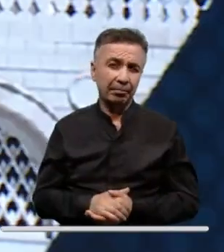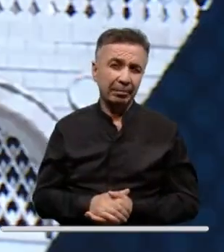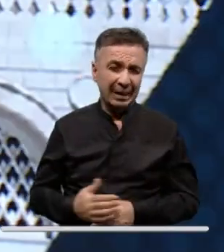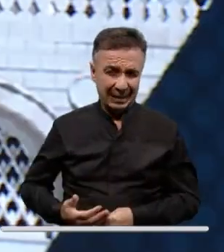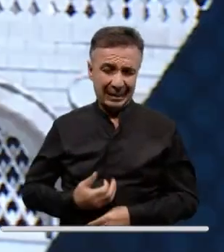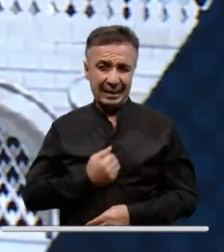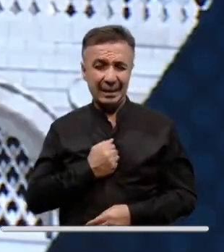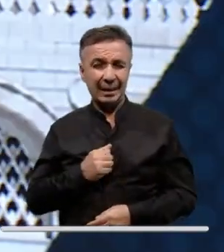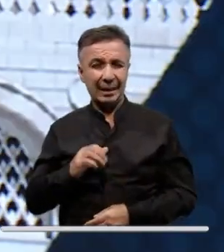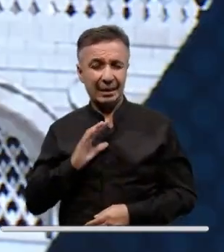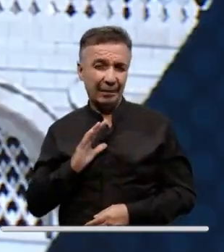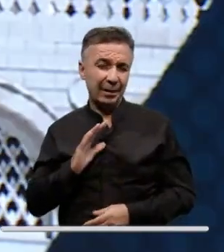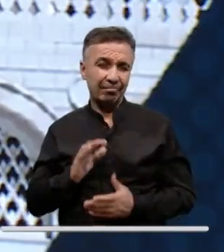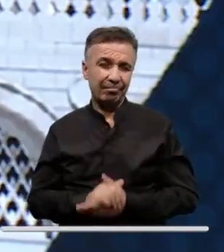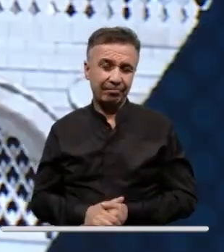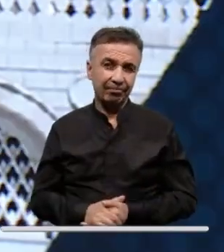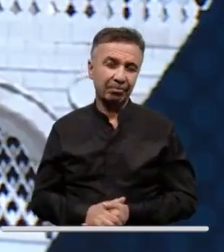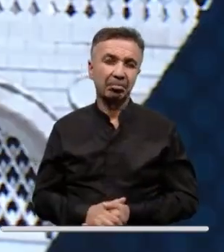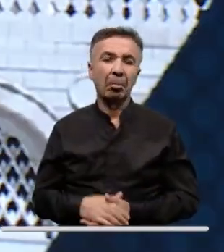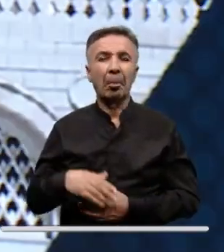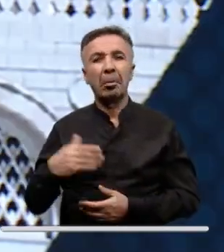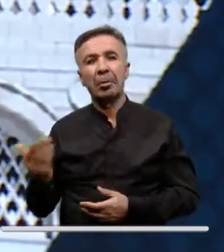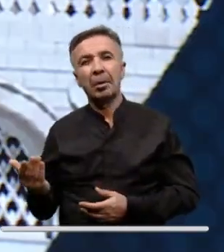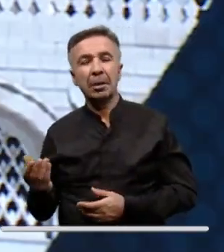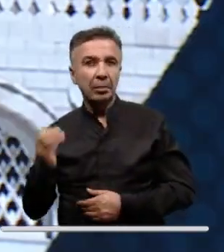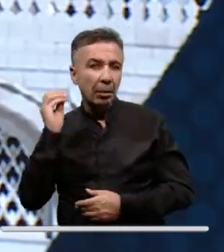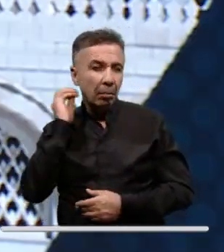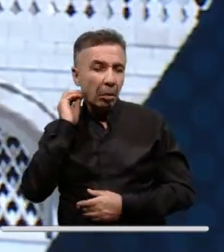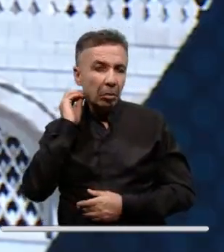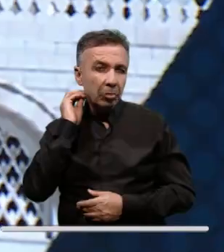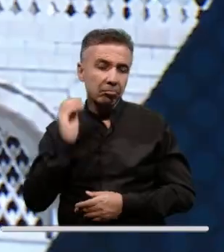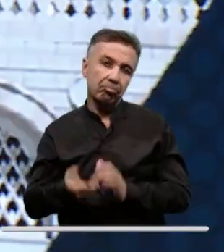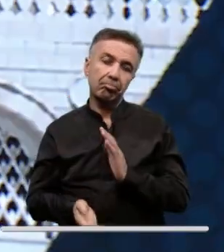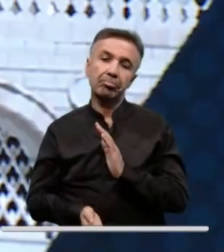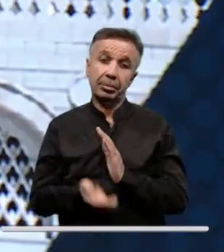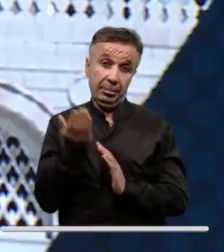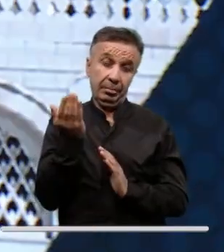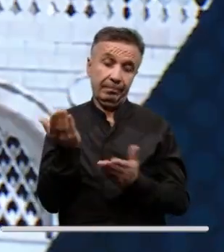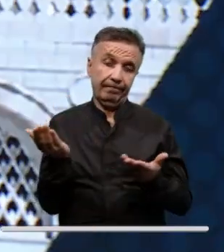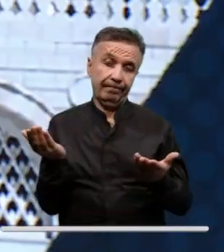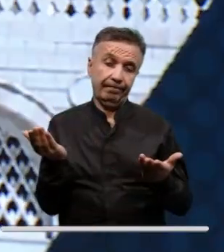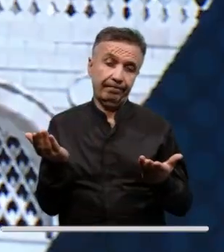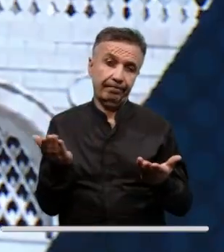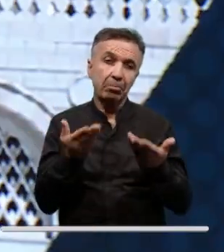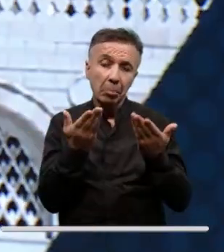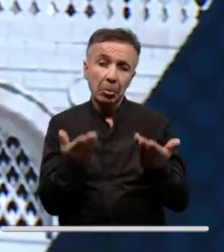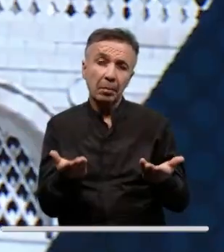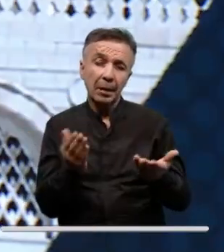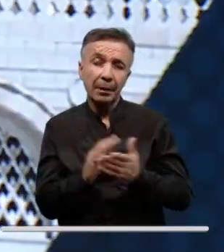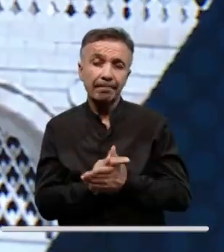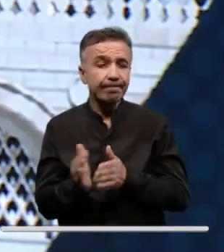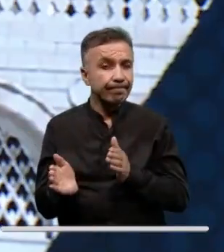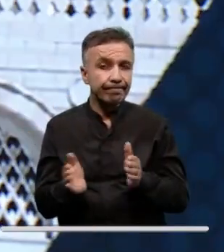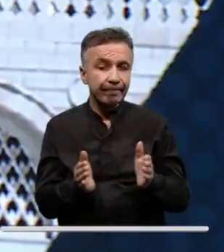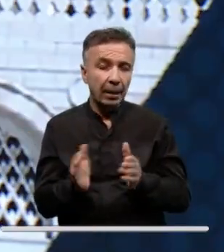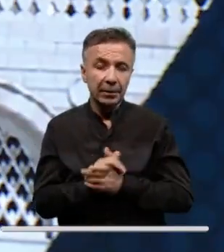sıkıntı yaşamışsınız ondan sonra da bir de borçlanıyor unuz Eee bu durumları aramızda